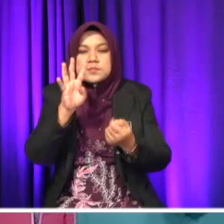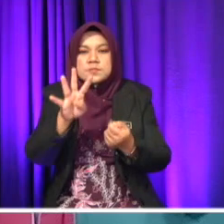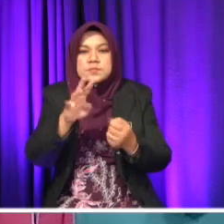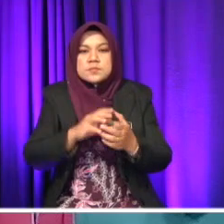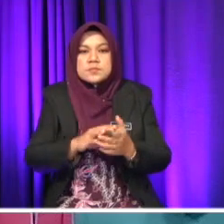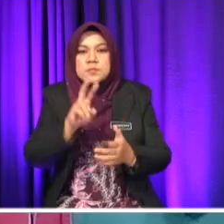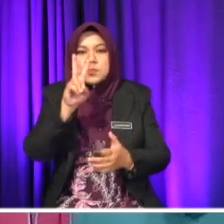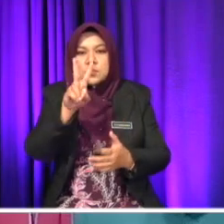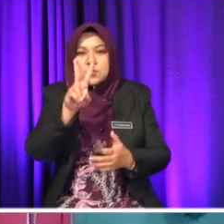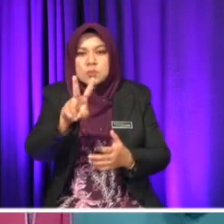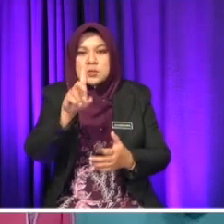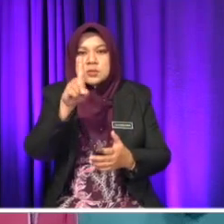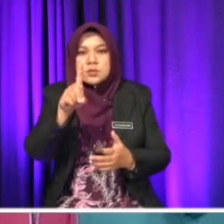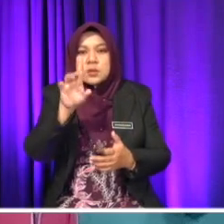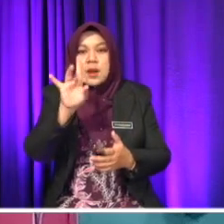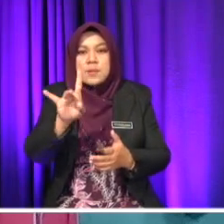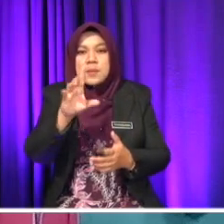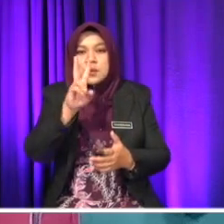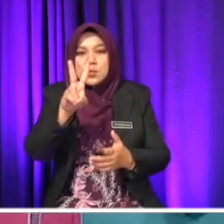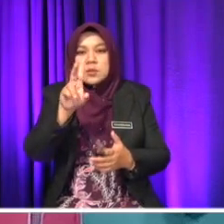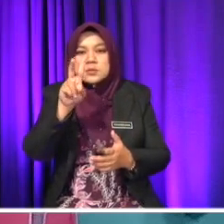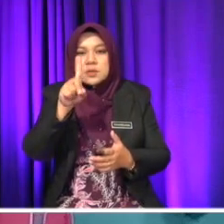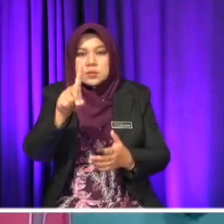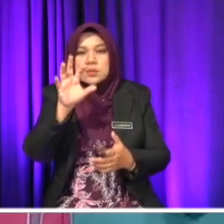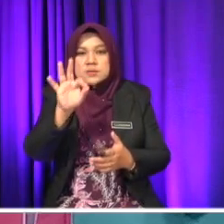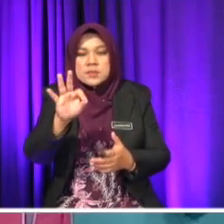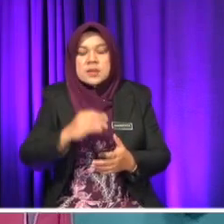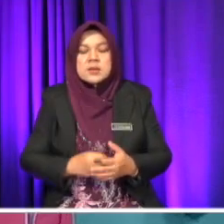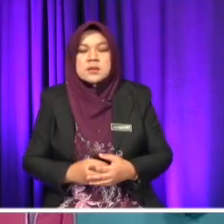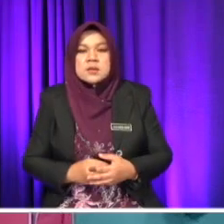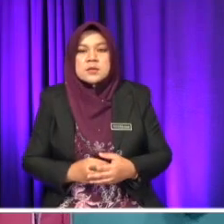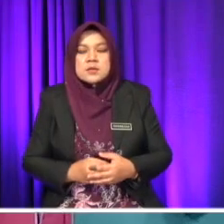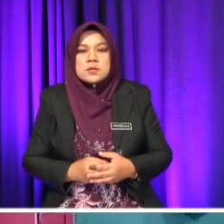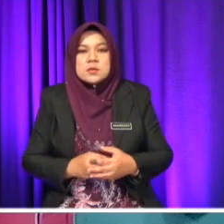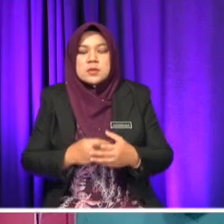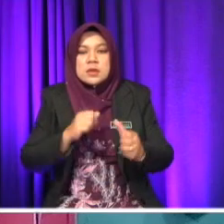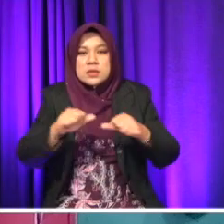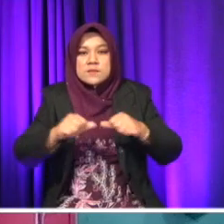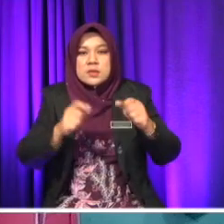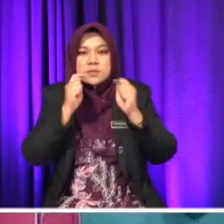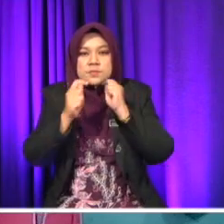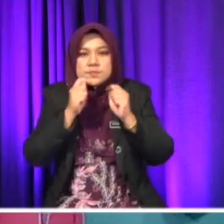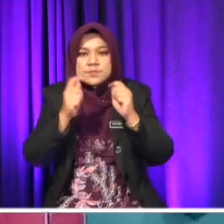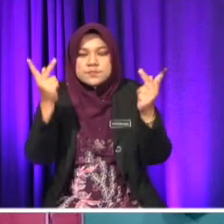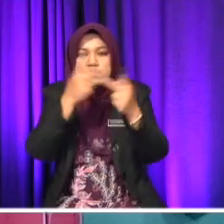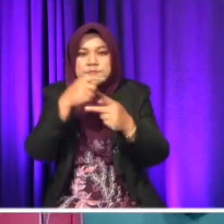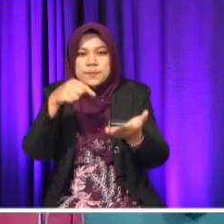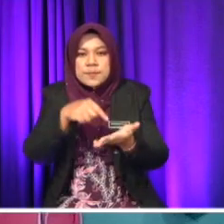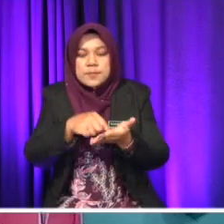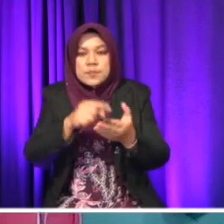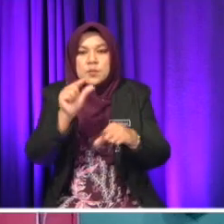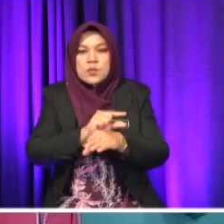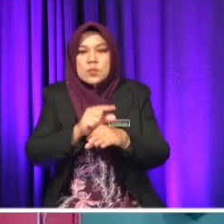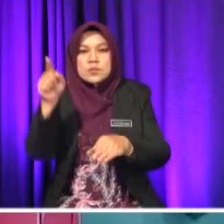218 219 dan untuk activity bertutur kali ini saya akan menggunakan Rode kita